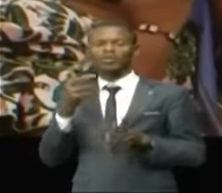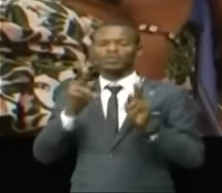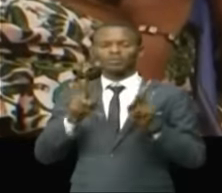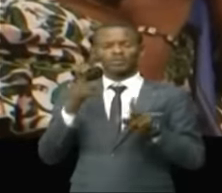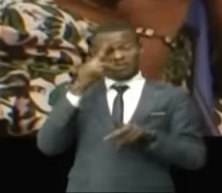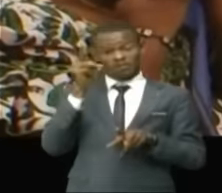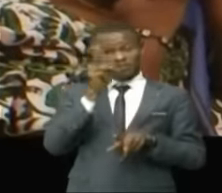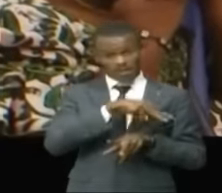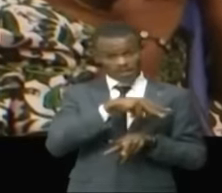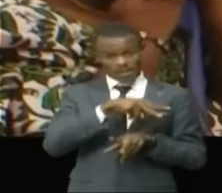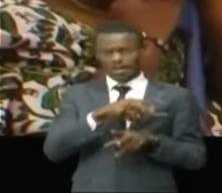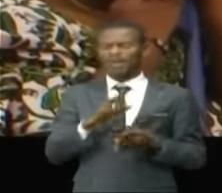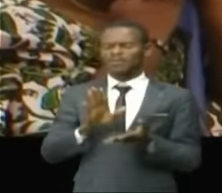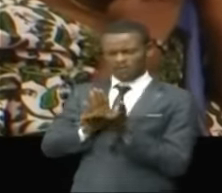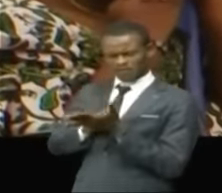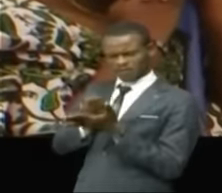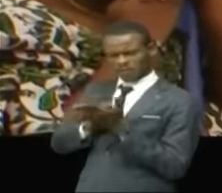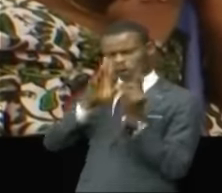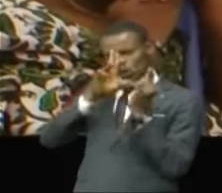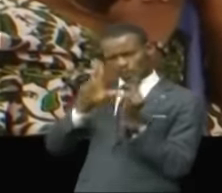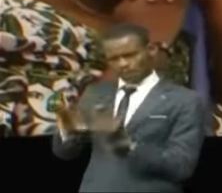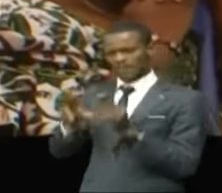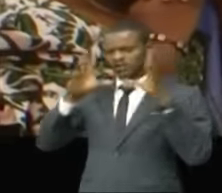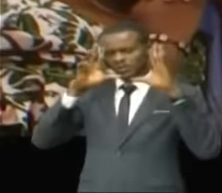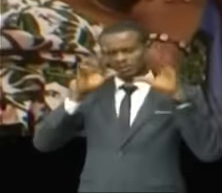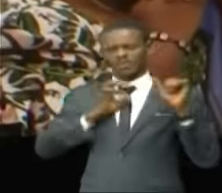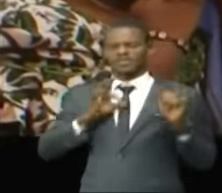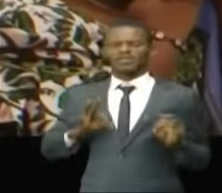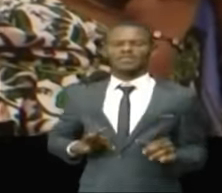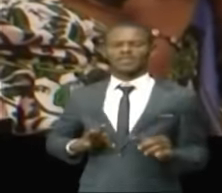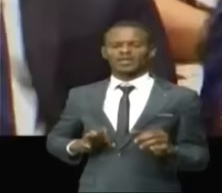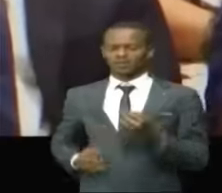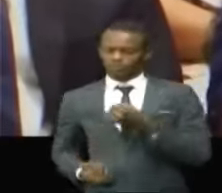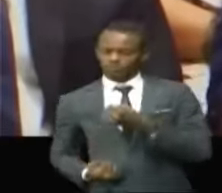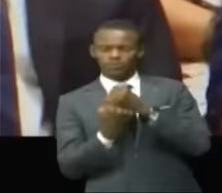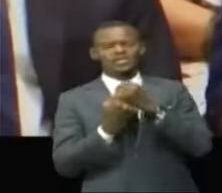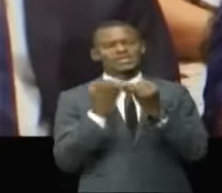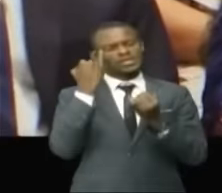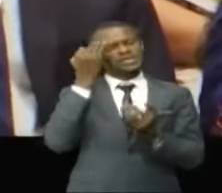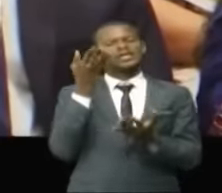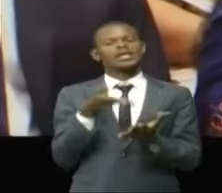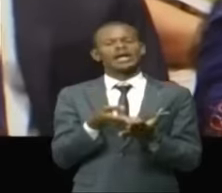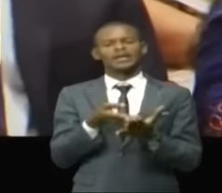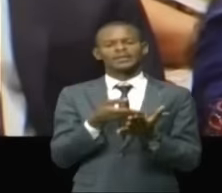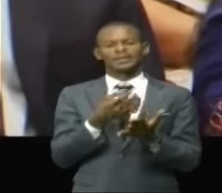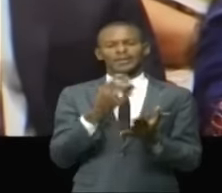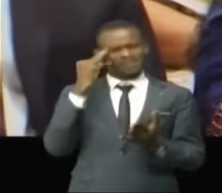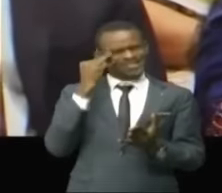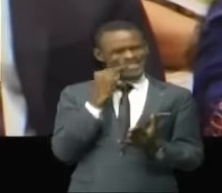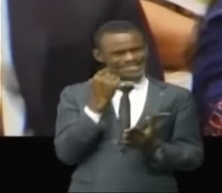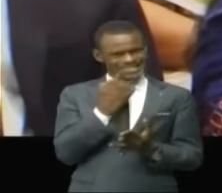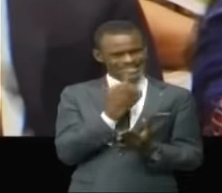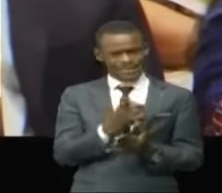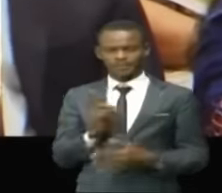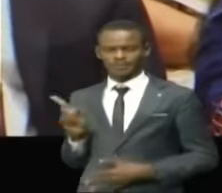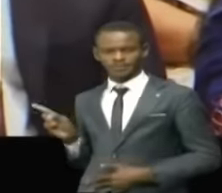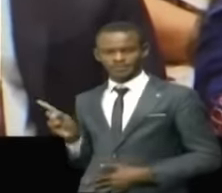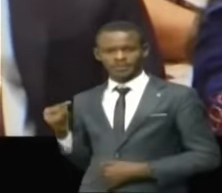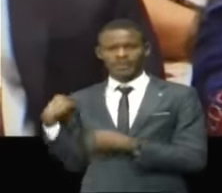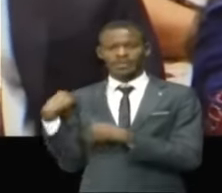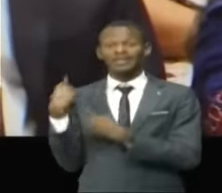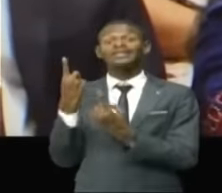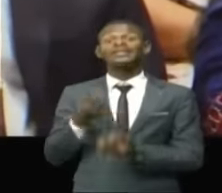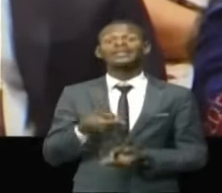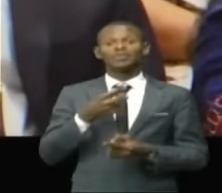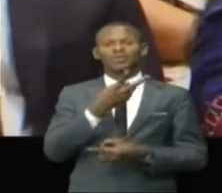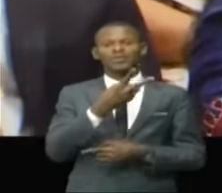la matérialisation de cette loi. C'est depuis 2006 que la Constitution de notre pays a préconisé l'élaboration de